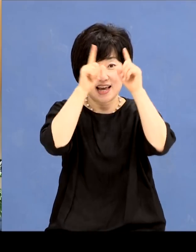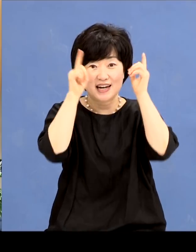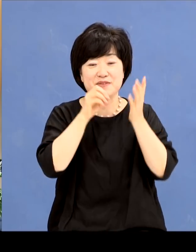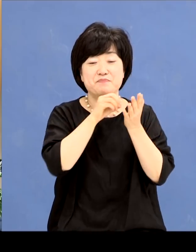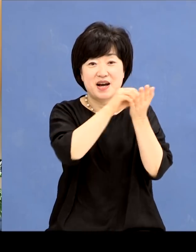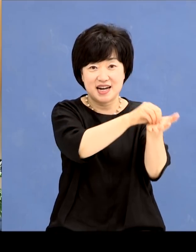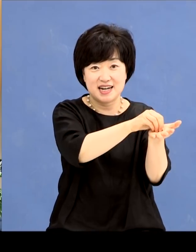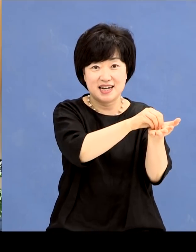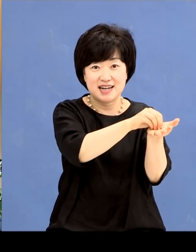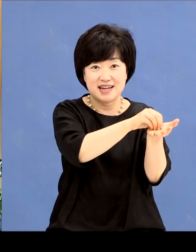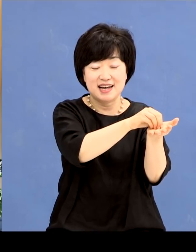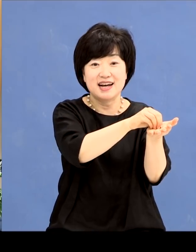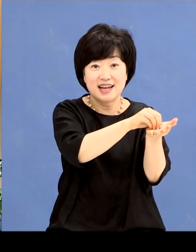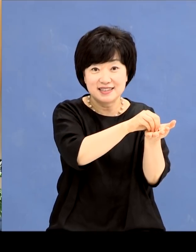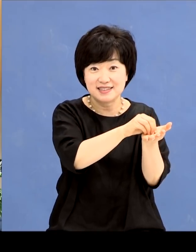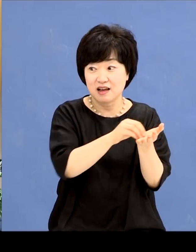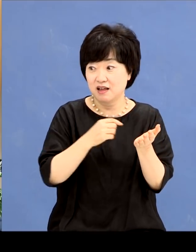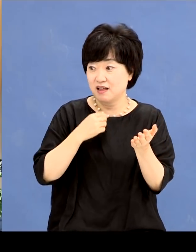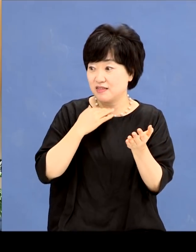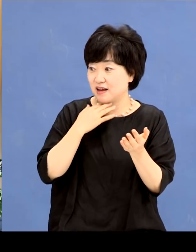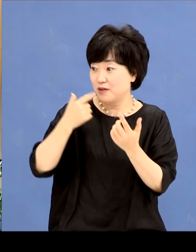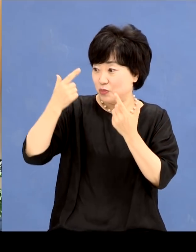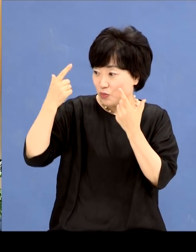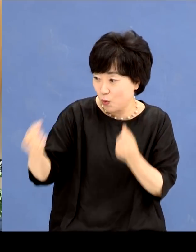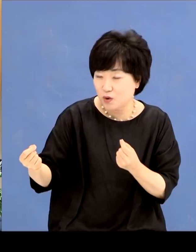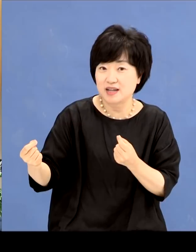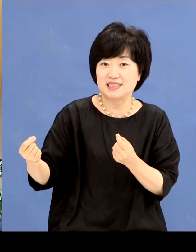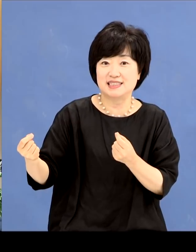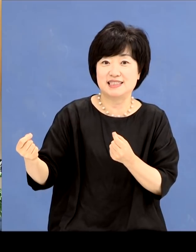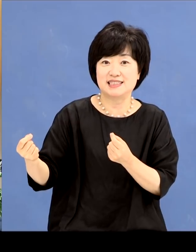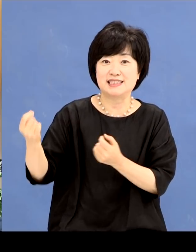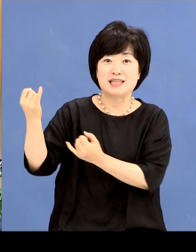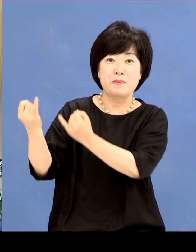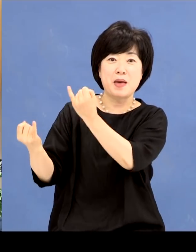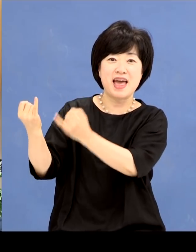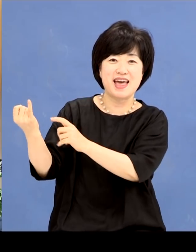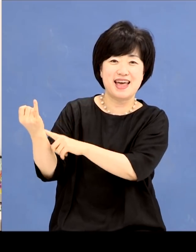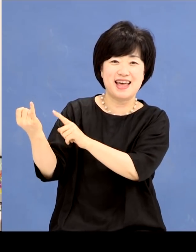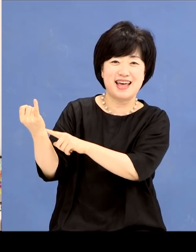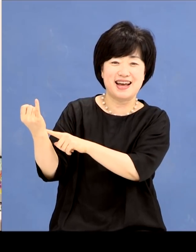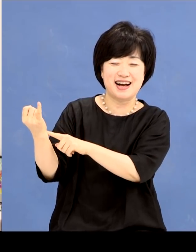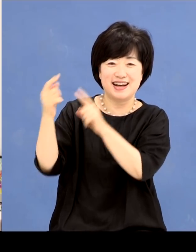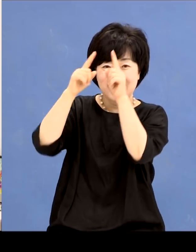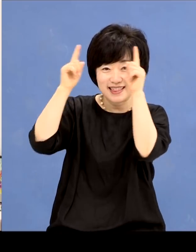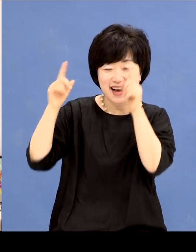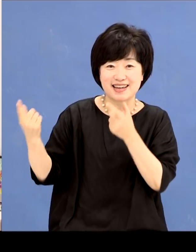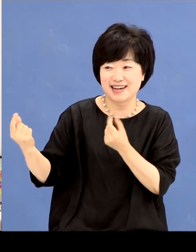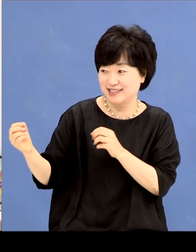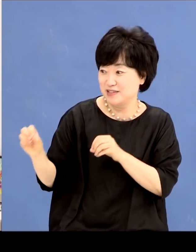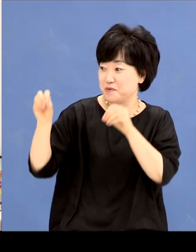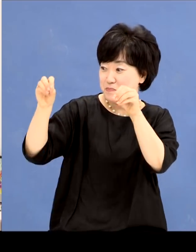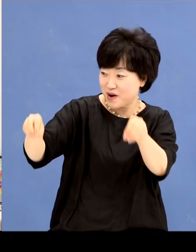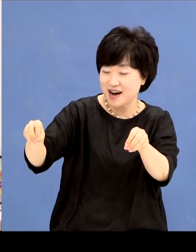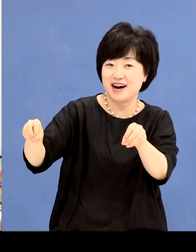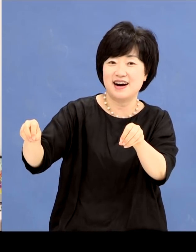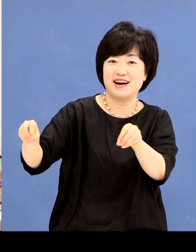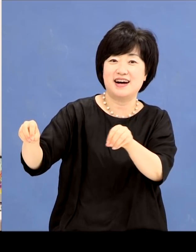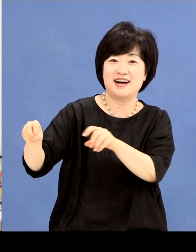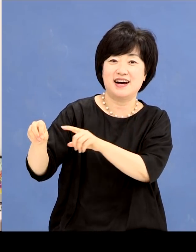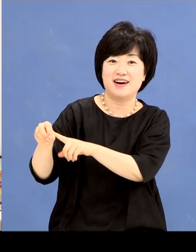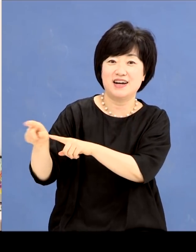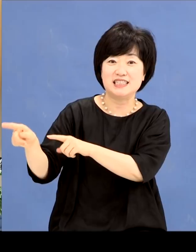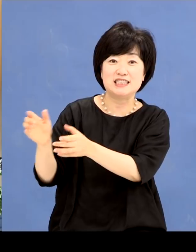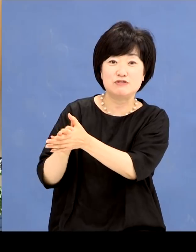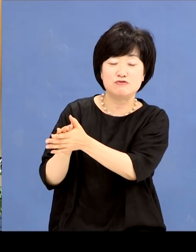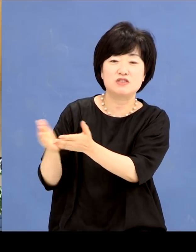네네. 그런데 저와 똑같은 나이를 한 친구가 한 자매가 어. 저희 학교에 입학을 한 거예요. 어.